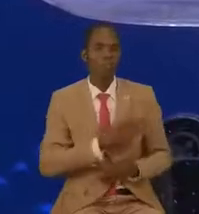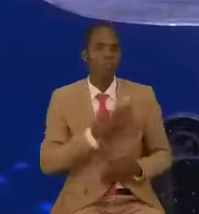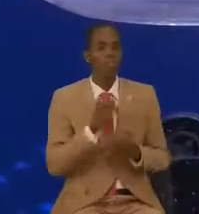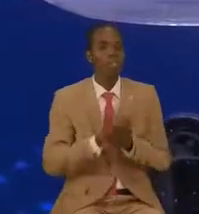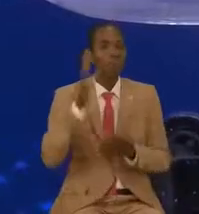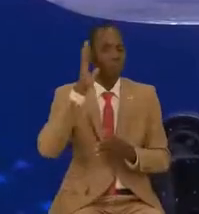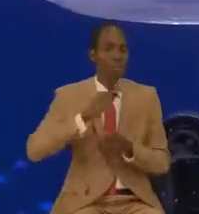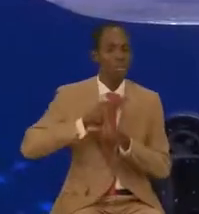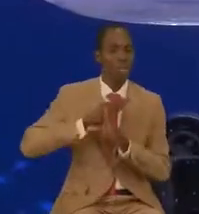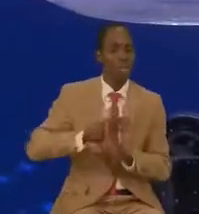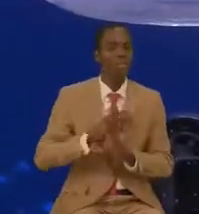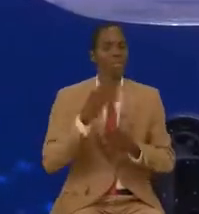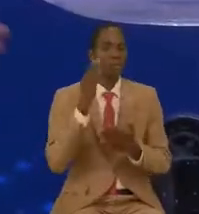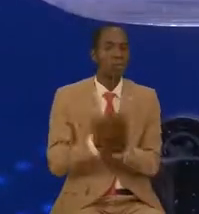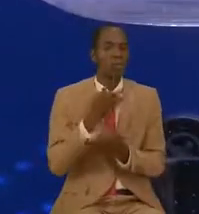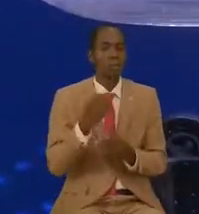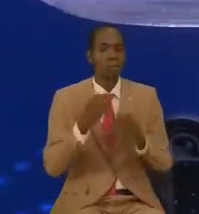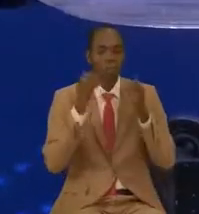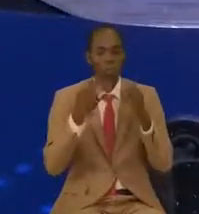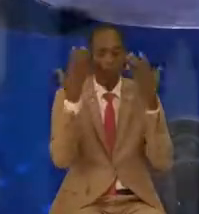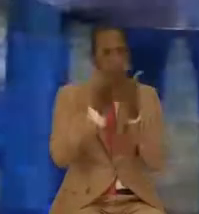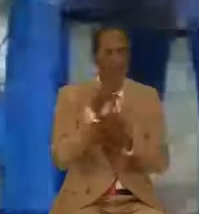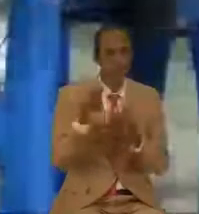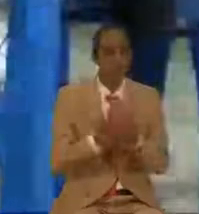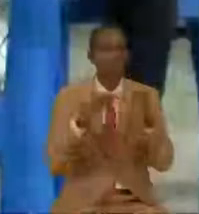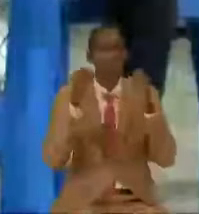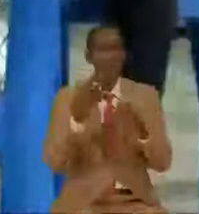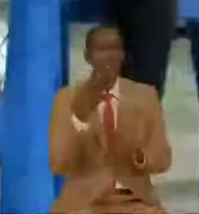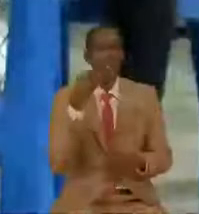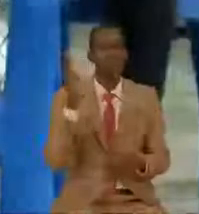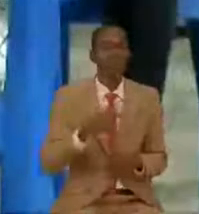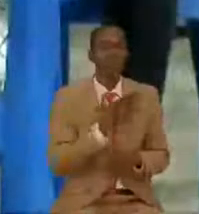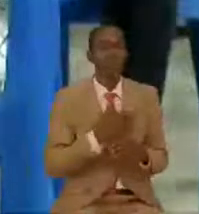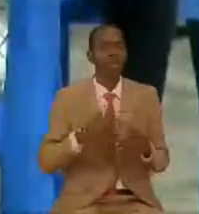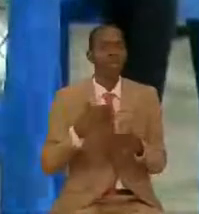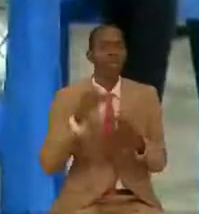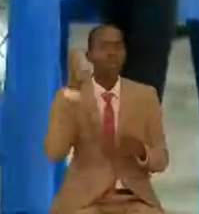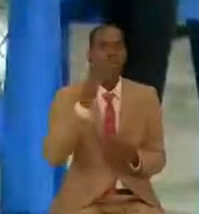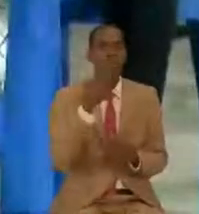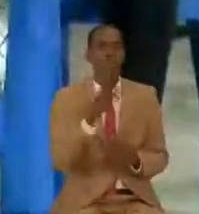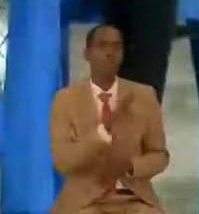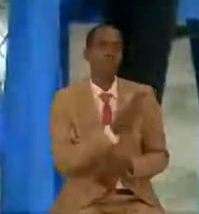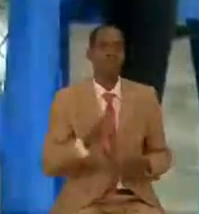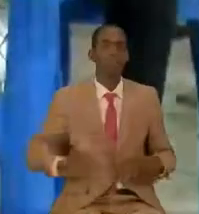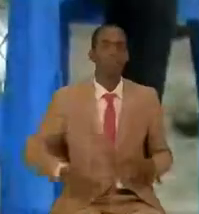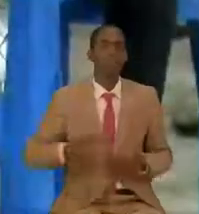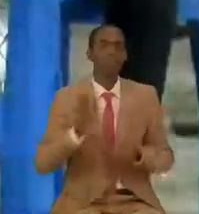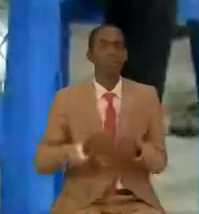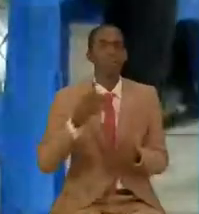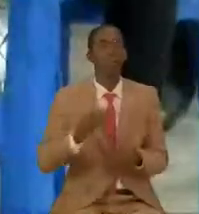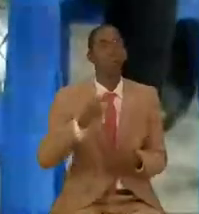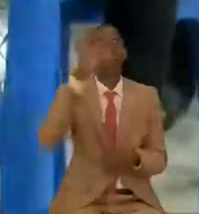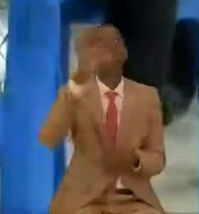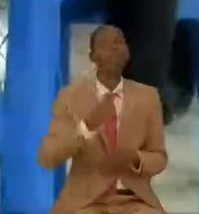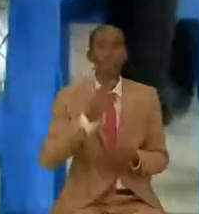Le mal qui peut empêcher, qui peut l'empêcher avec les puissances et les forces du mal. Mais Christ à la croix